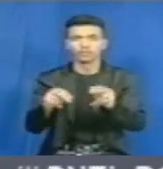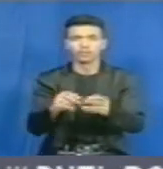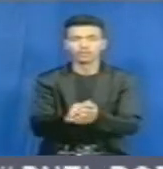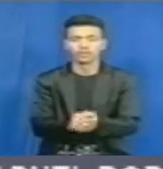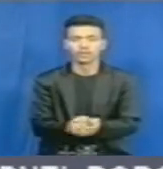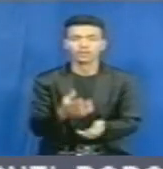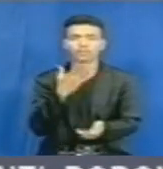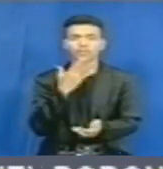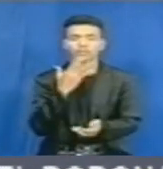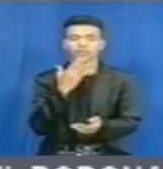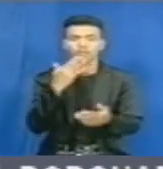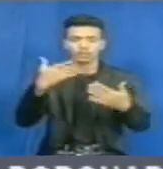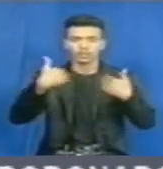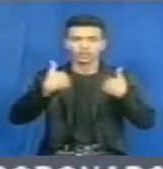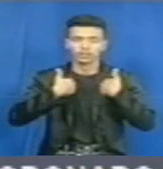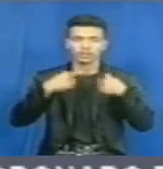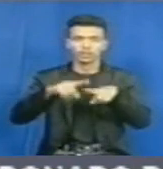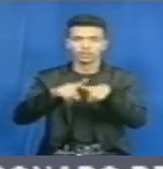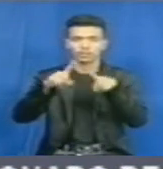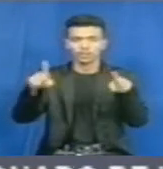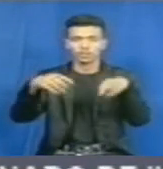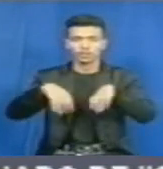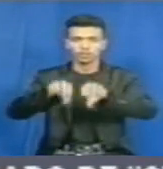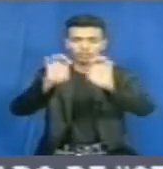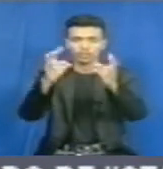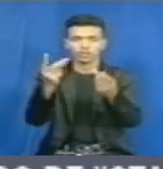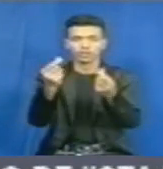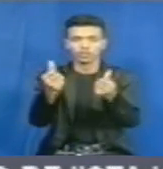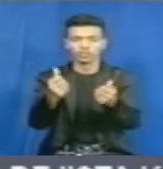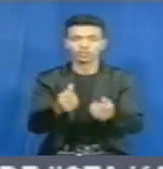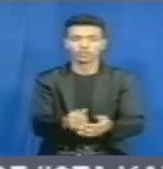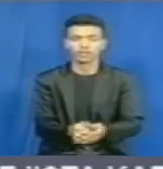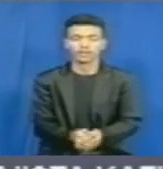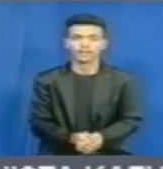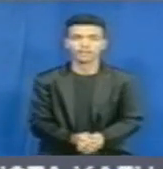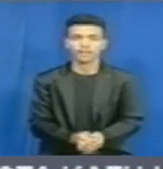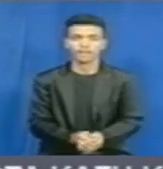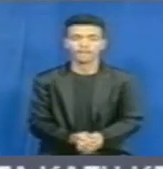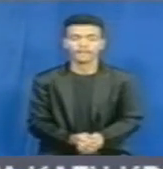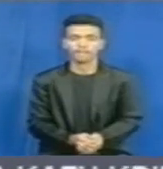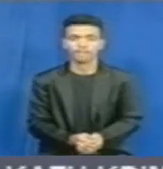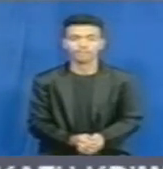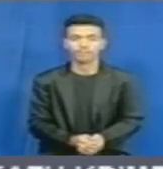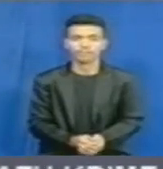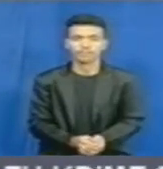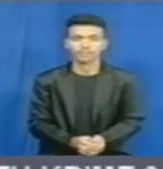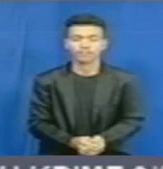leader iya mebe am panan sa teran deto na am la pan sako na ham am yen sire tamba to fan sako mo se mohole ma dada